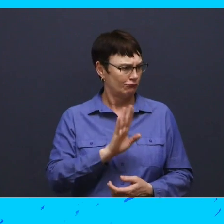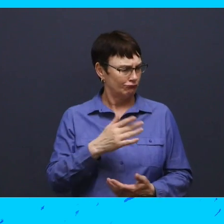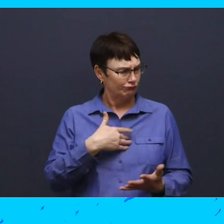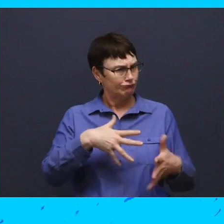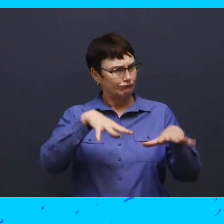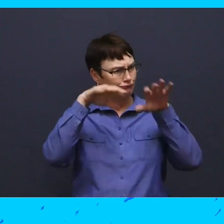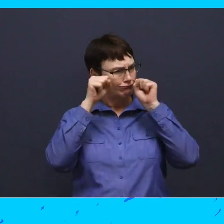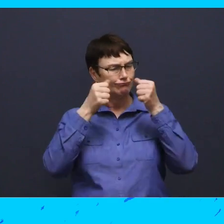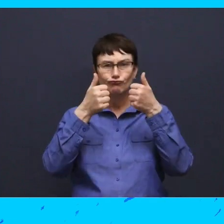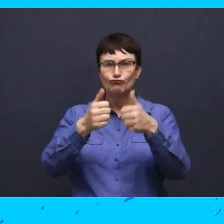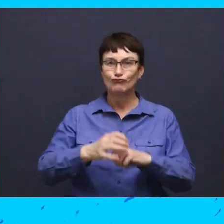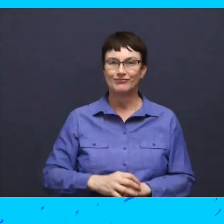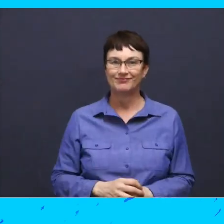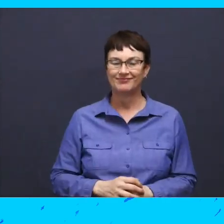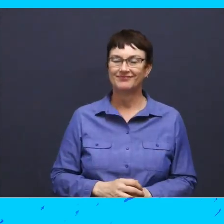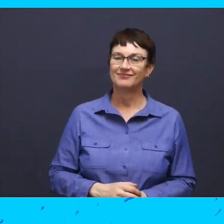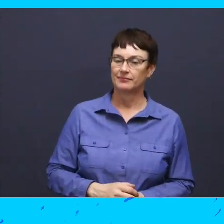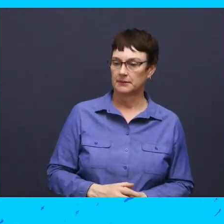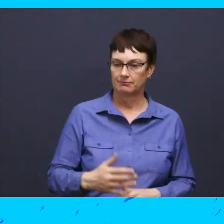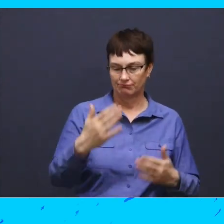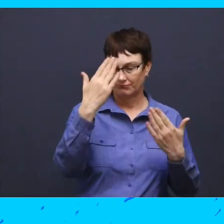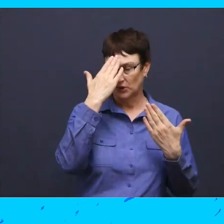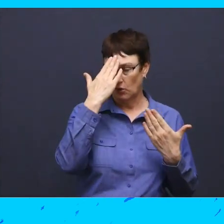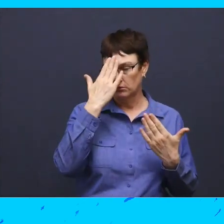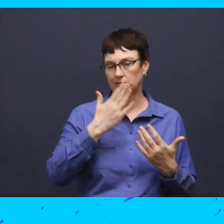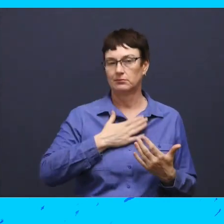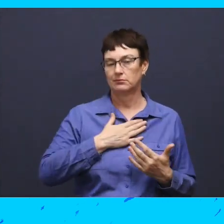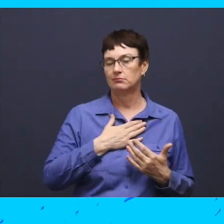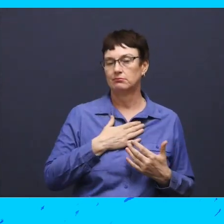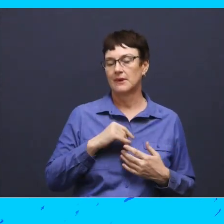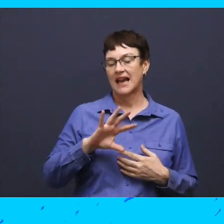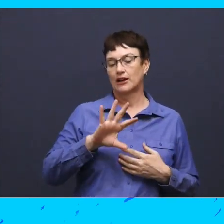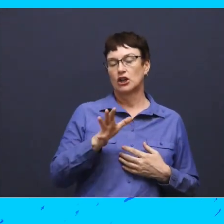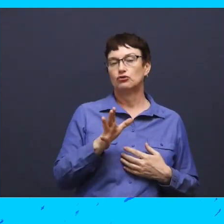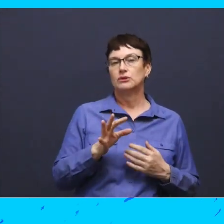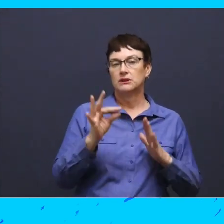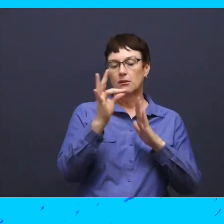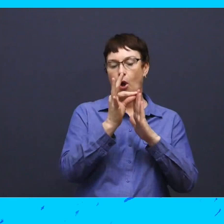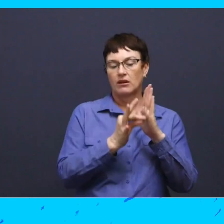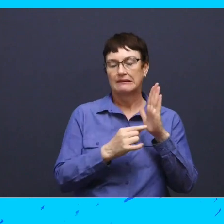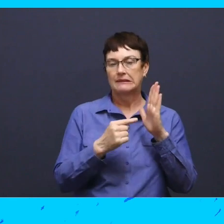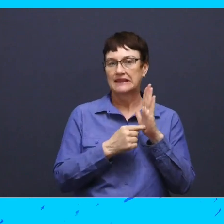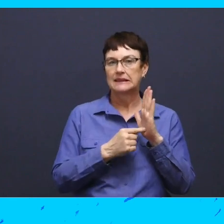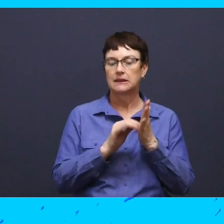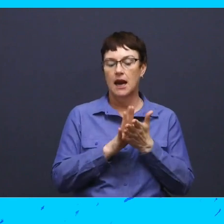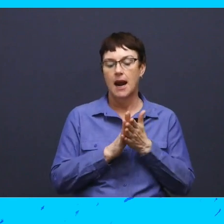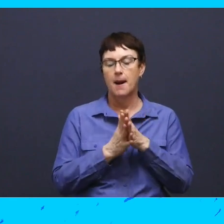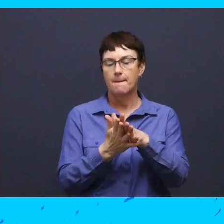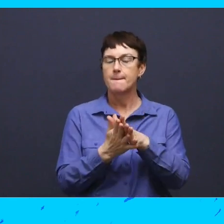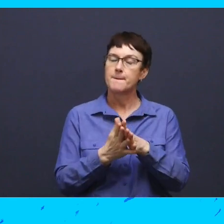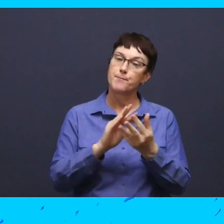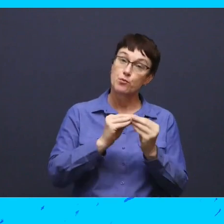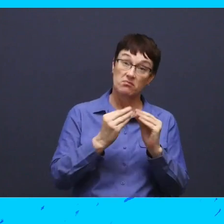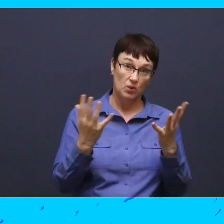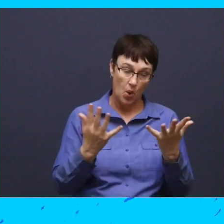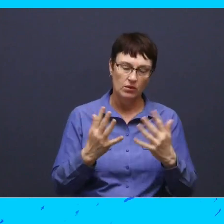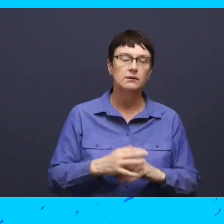récupéré la question, quels sont les écarts? Au Niger, nous